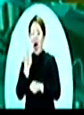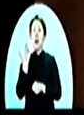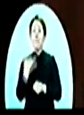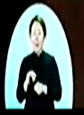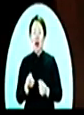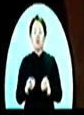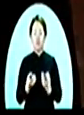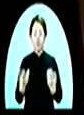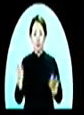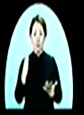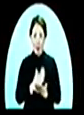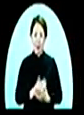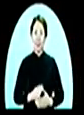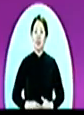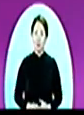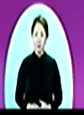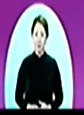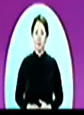бий болгоод байна.